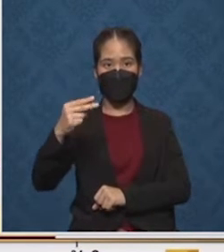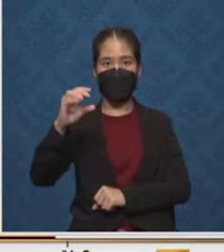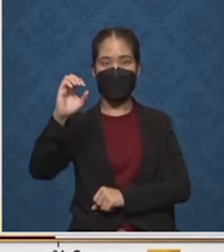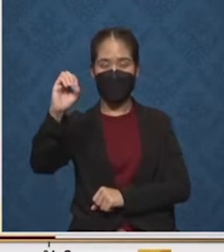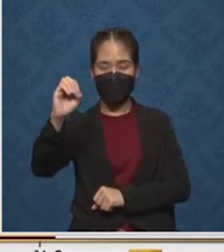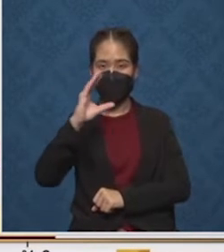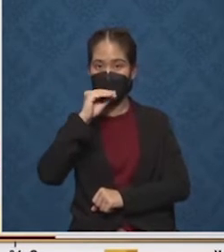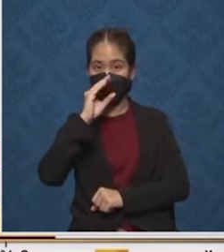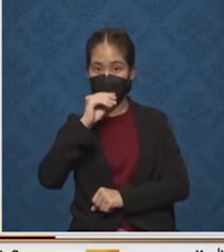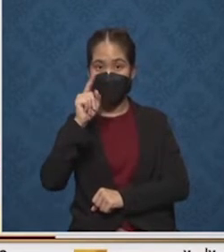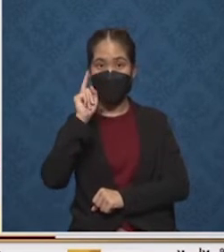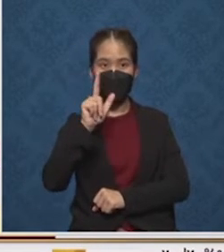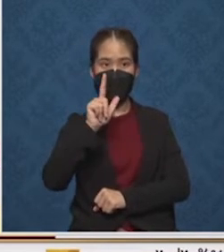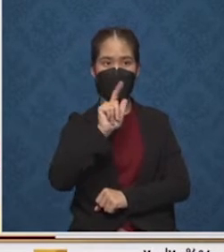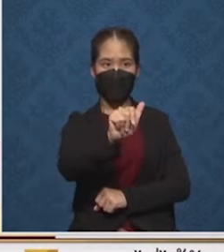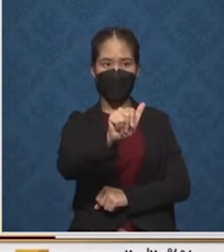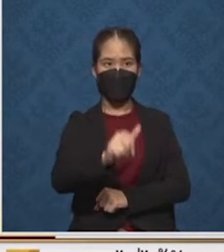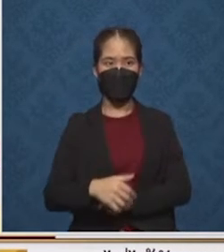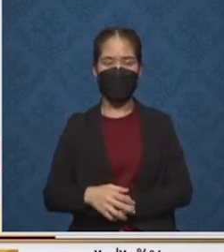แม่นยำ